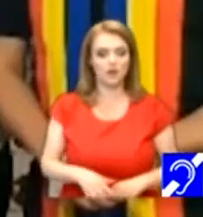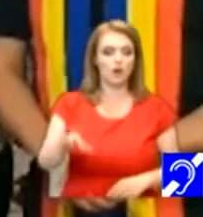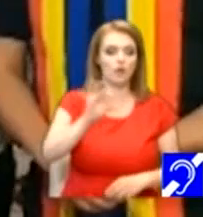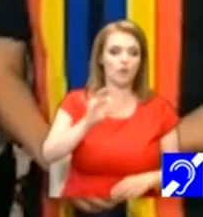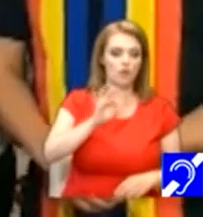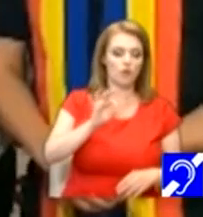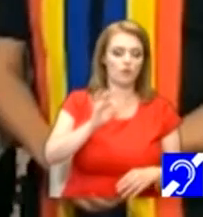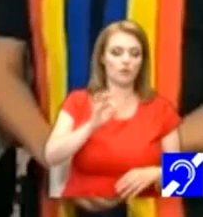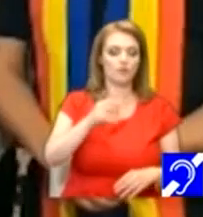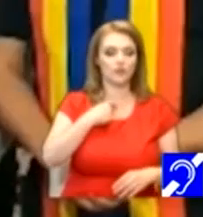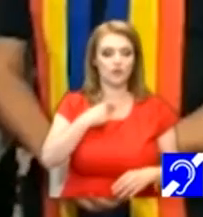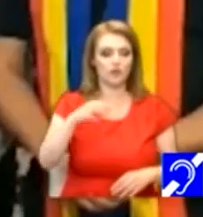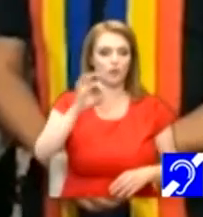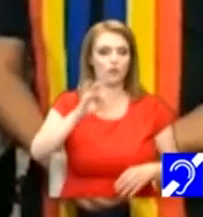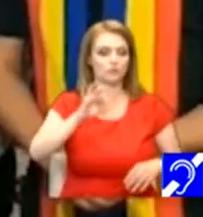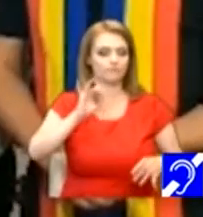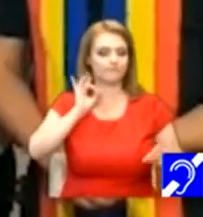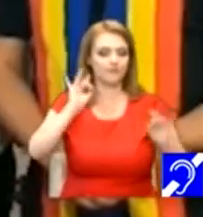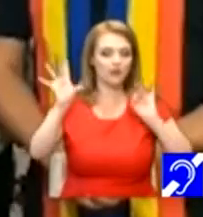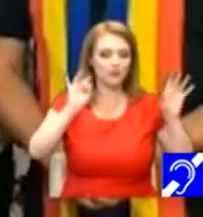vot, despre pluralism.